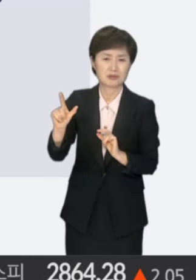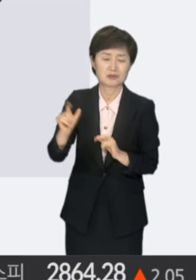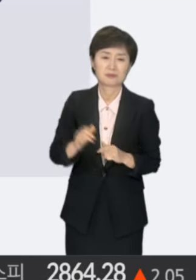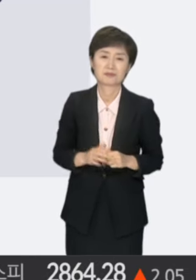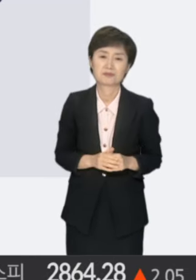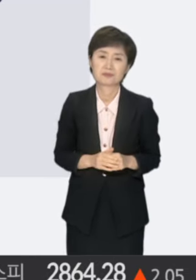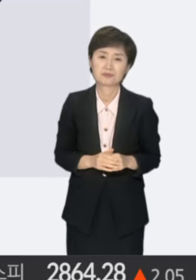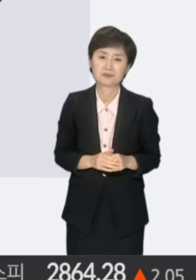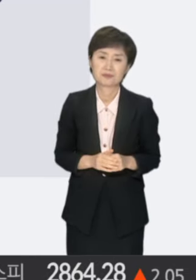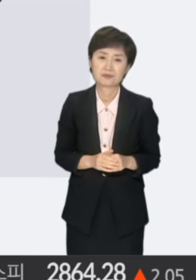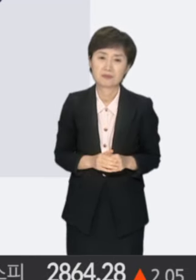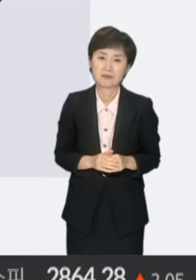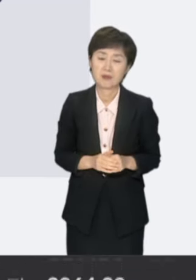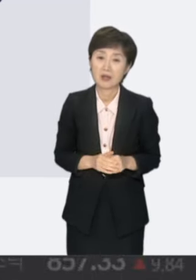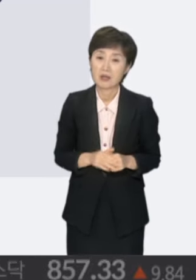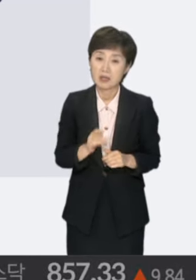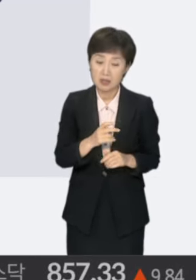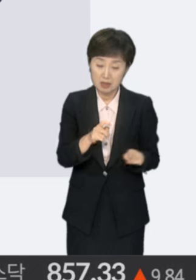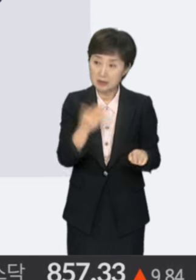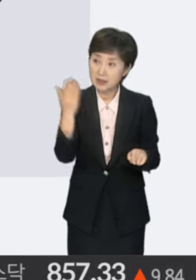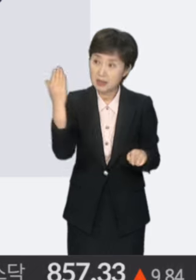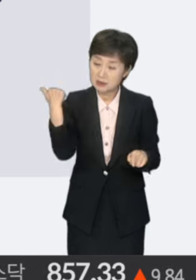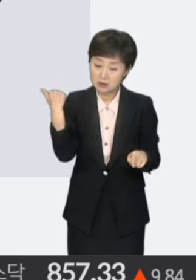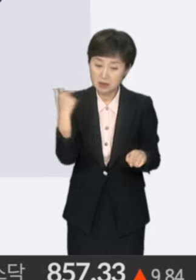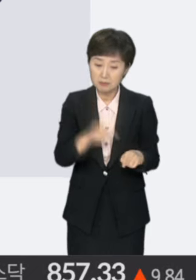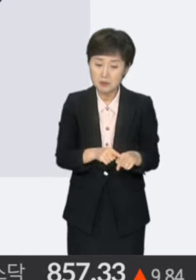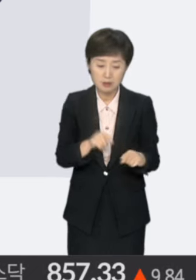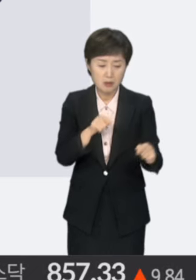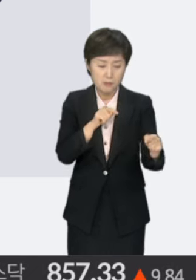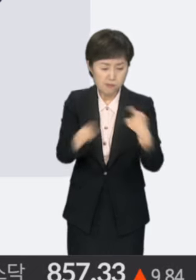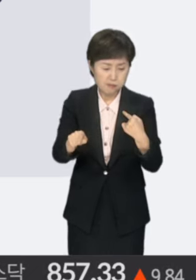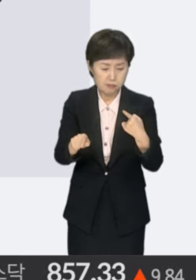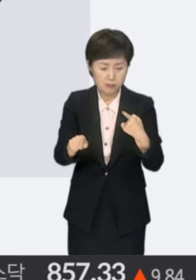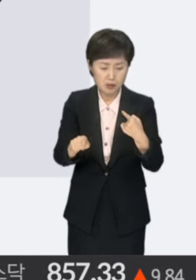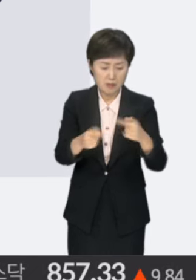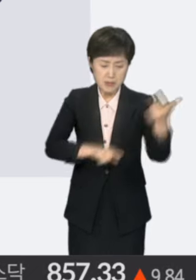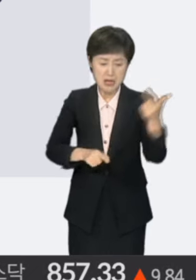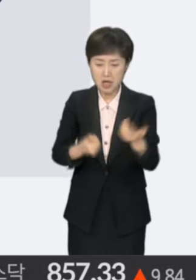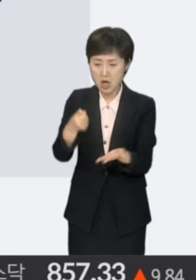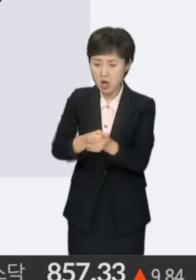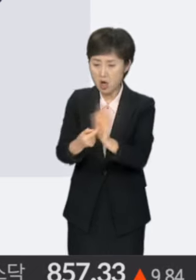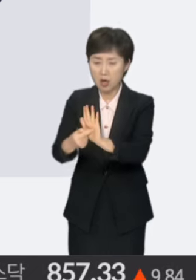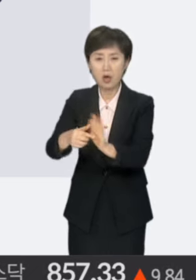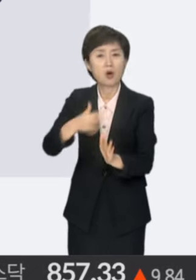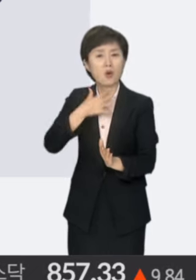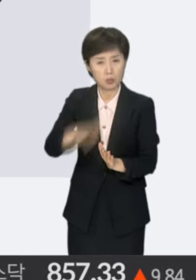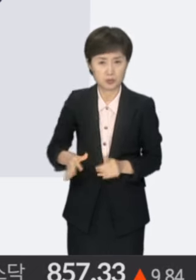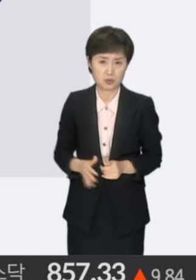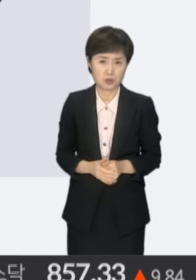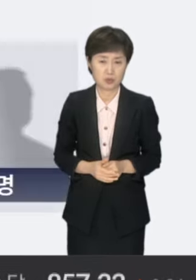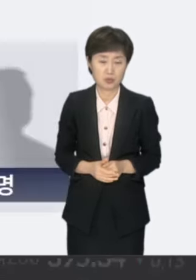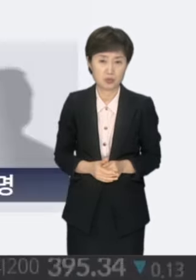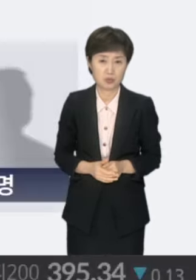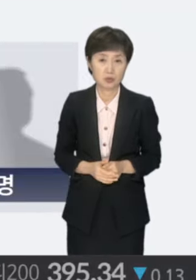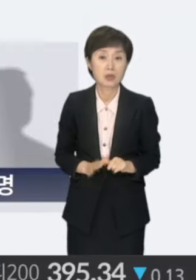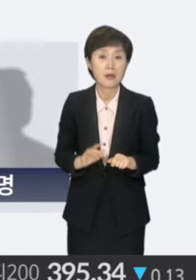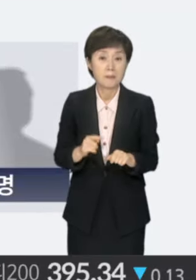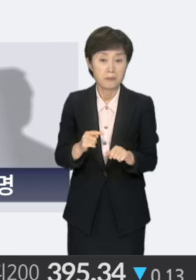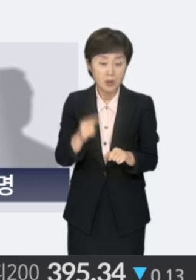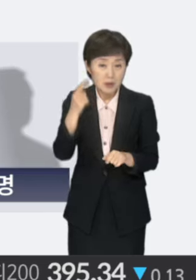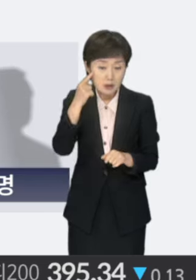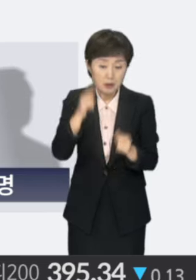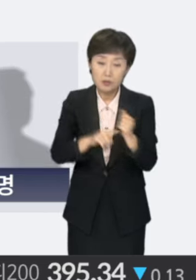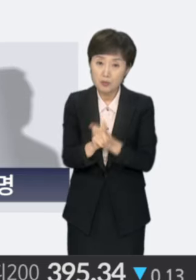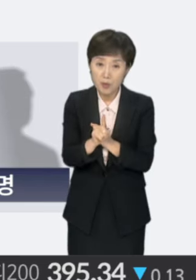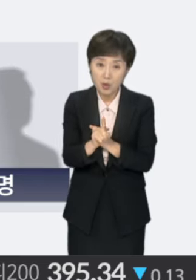제가 알기로는 주요한 심의 결과 중에서 단 한 번도 결론이 달랐던 적이 없는 것으로 알고 있는데요. 네. 그렇게 그럴 수밖에